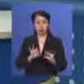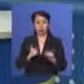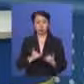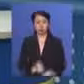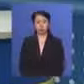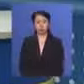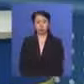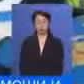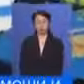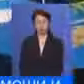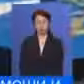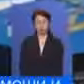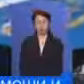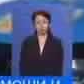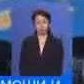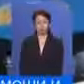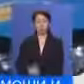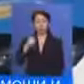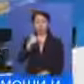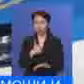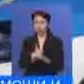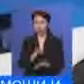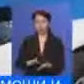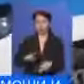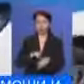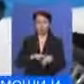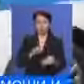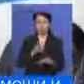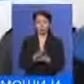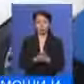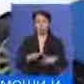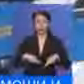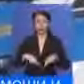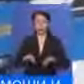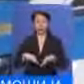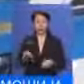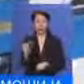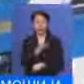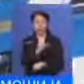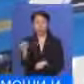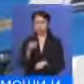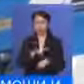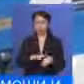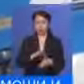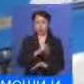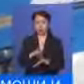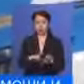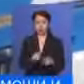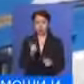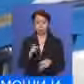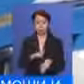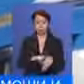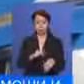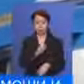материале. Глава областной полиции ознакомился с состоянием автотранспорта батальона патрульной полиции городского управления